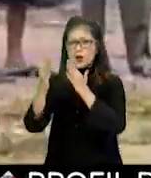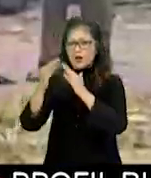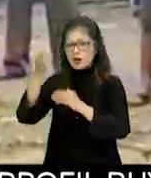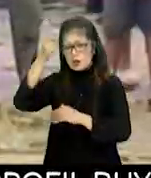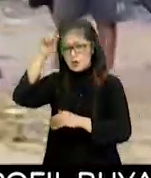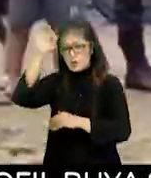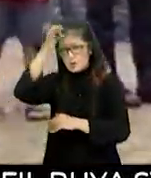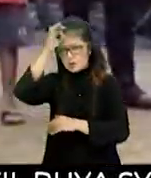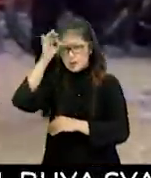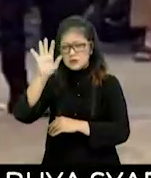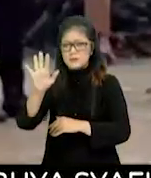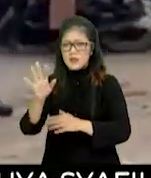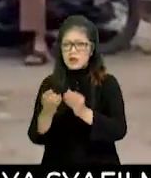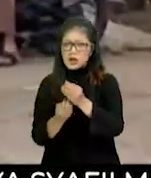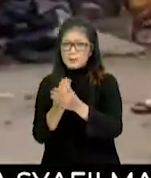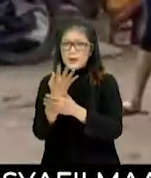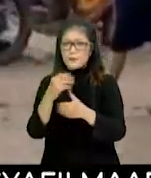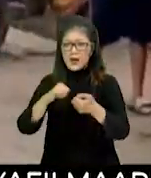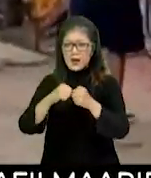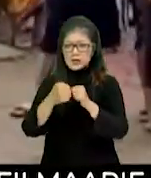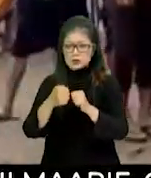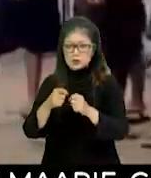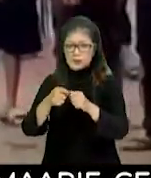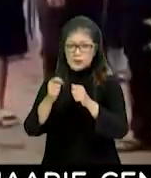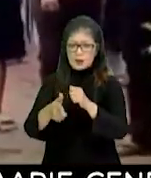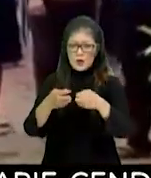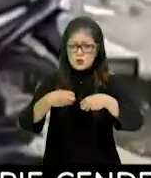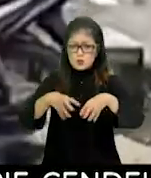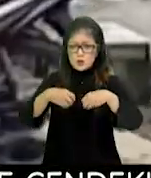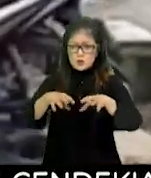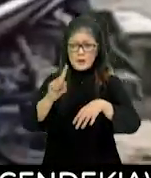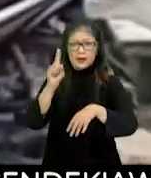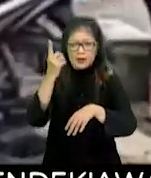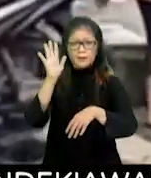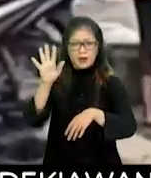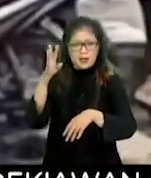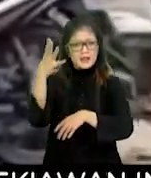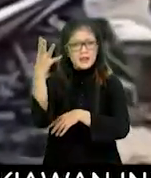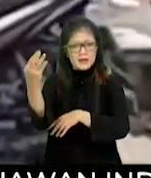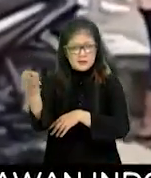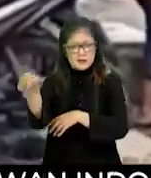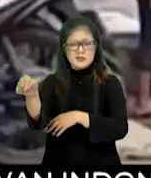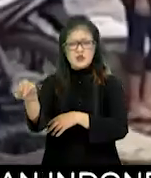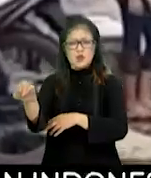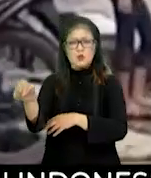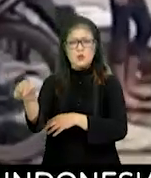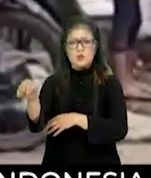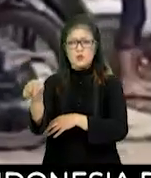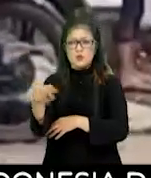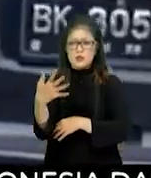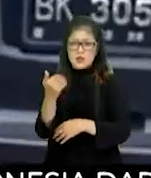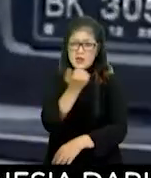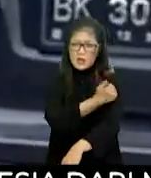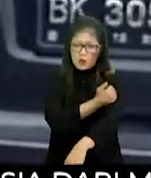akan mengembangkan kasus untuk mengejar bandar narkoba yang selama ini menjadi pemasok agar perkampungan Desa Marindal, Kecamatan Patumbak, Deli Serdang, Sumatera